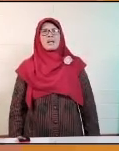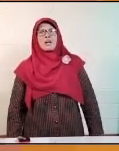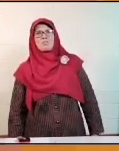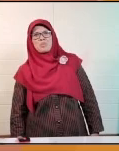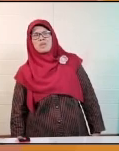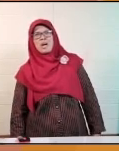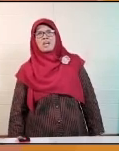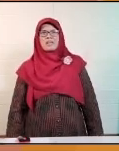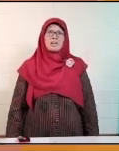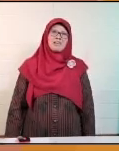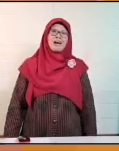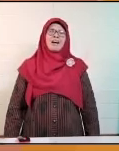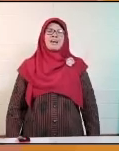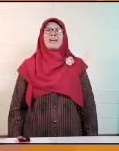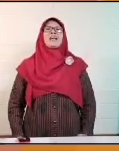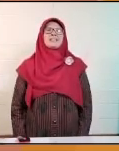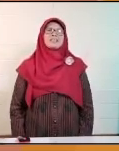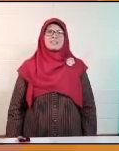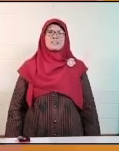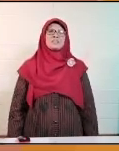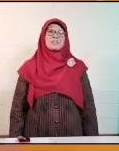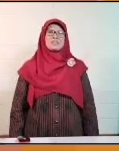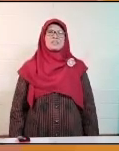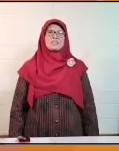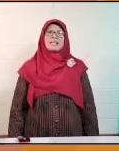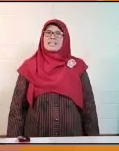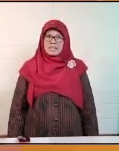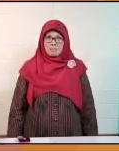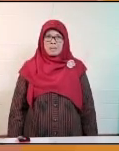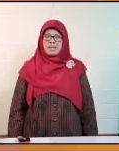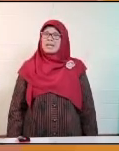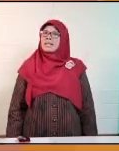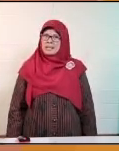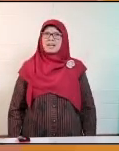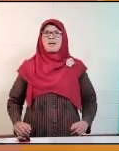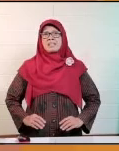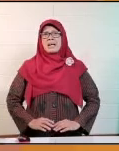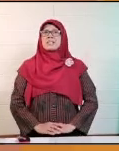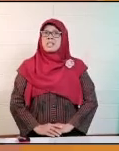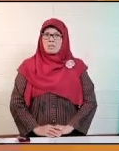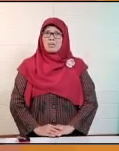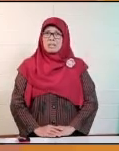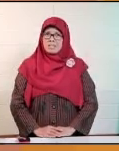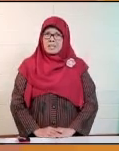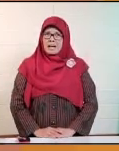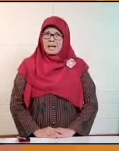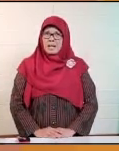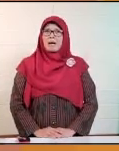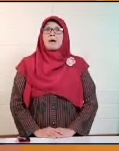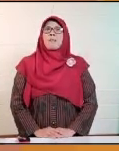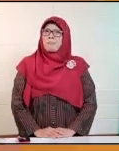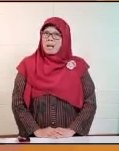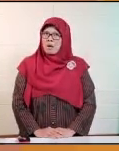antara gemuknya tingginya ya tuh tetapi kedewasaan psychologist